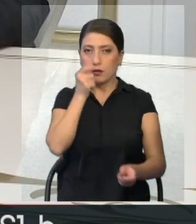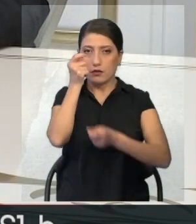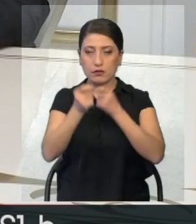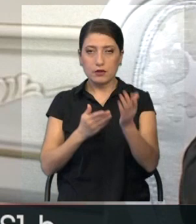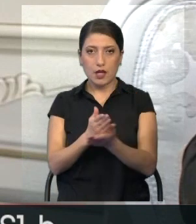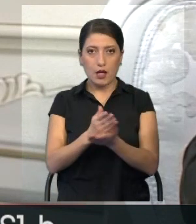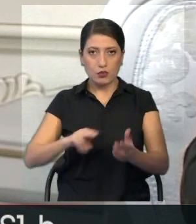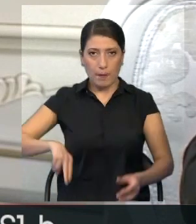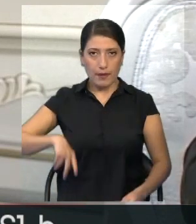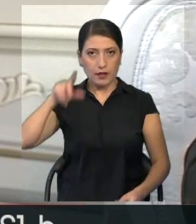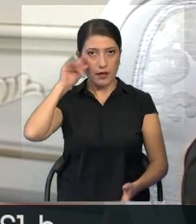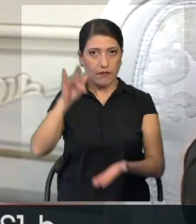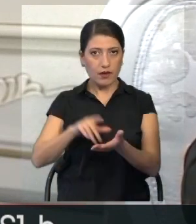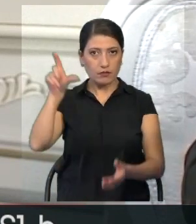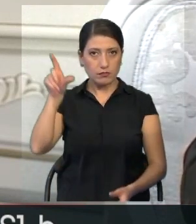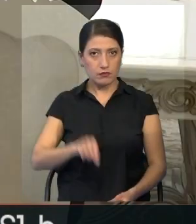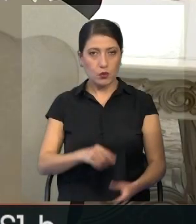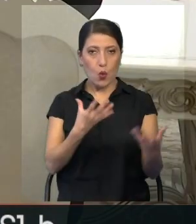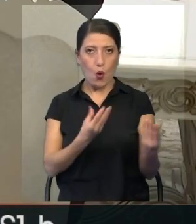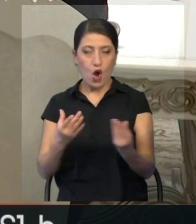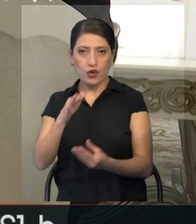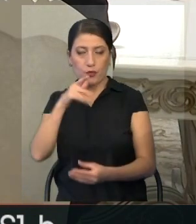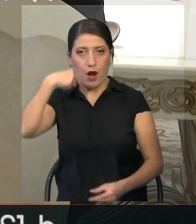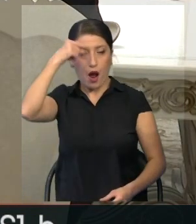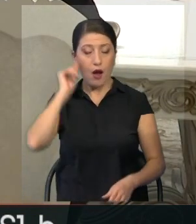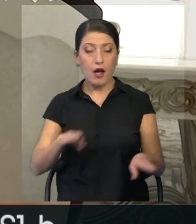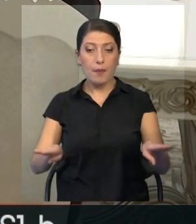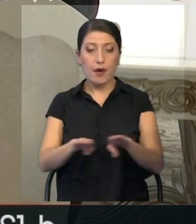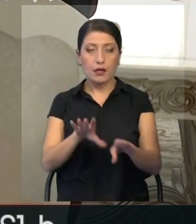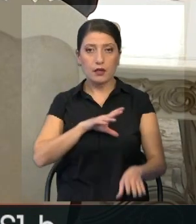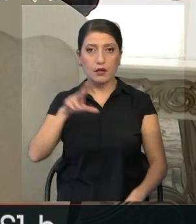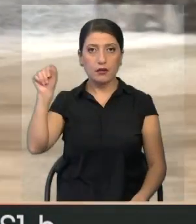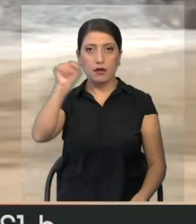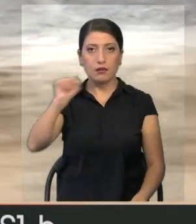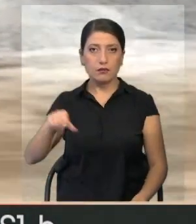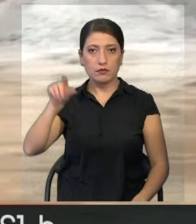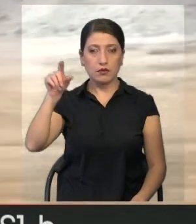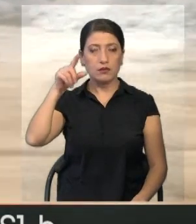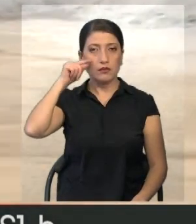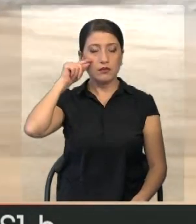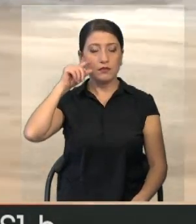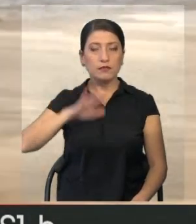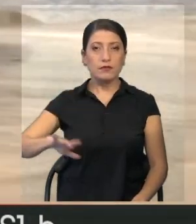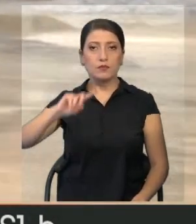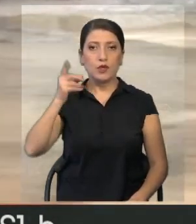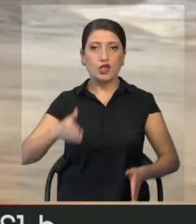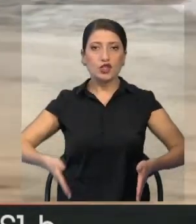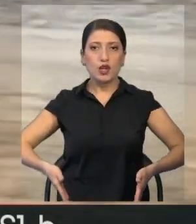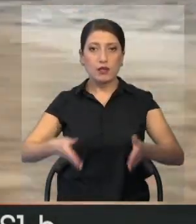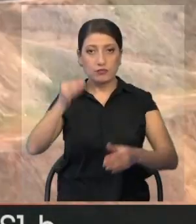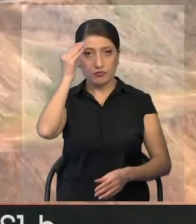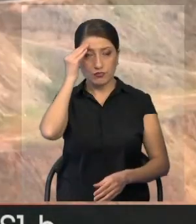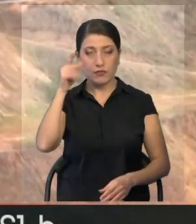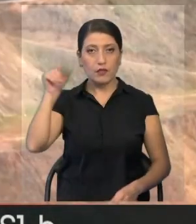ծառայության պետը Երևան է եկել այն օրերին, երբ ադրբեջանցիները փակել են Հայաստան-Արցախ միակ ճանապարհը, այն հիմնավորմամբ, թե